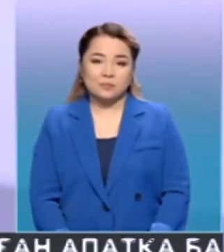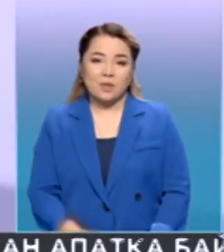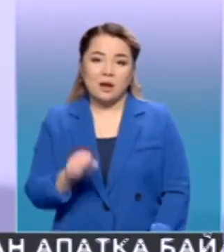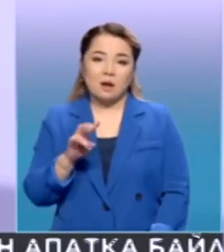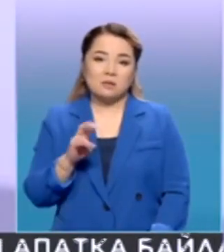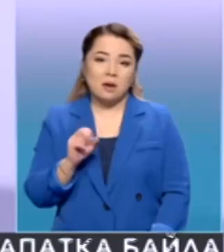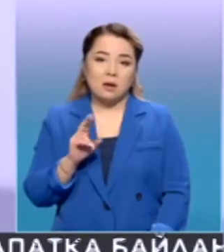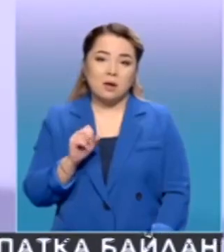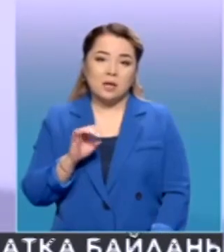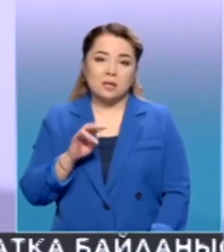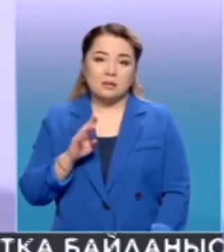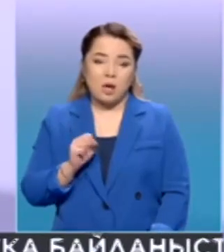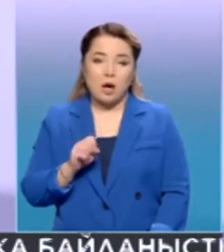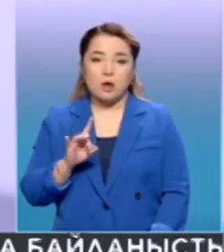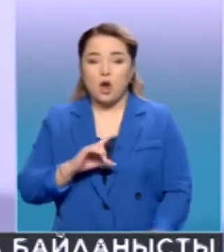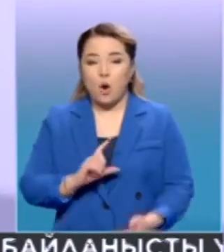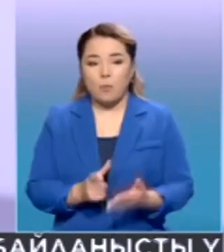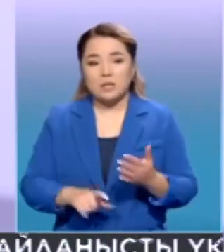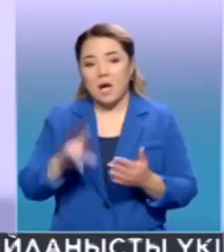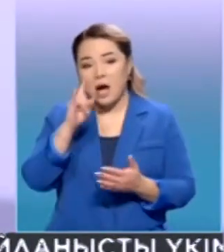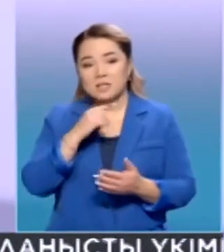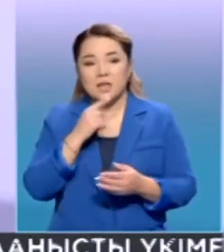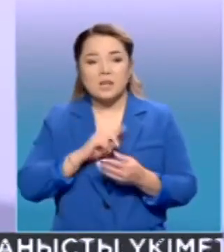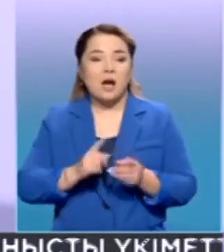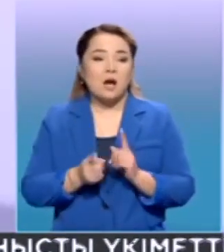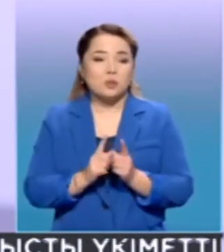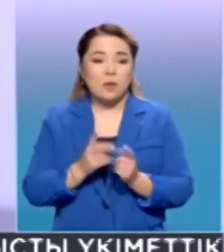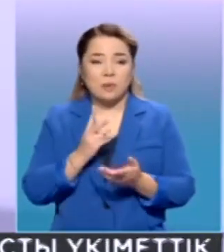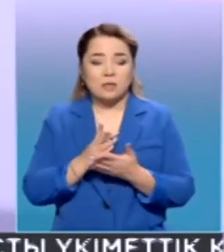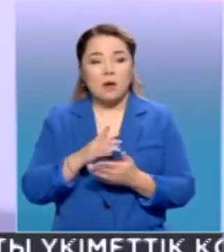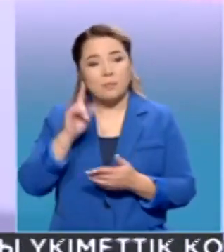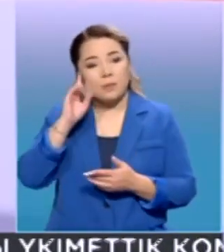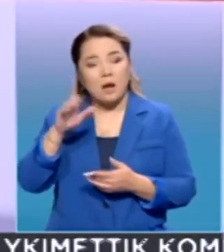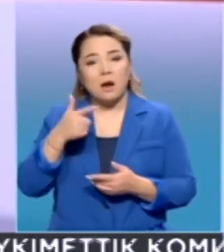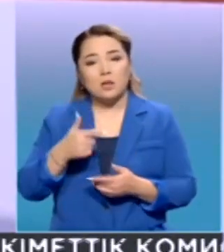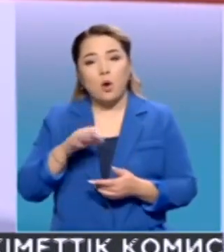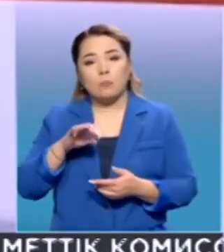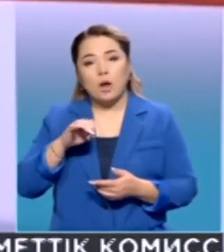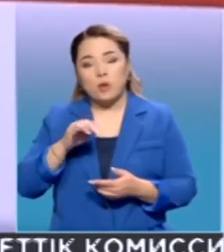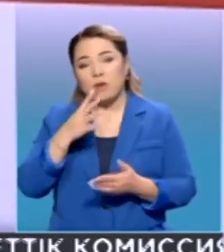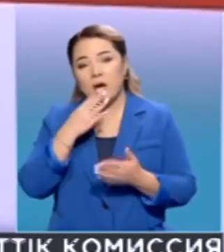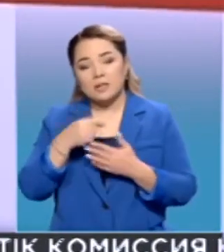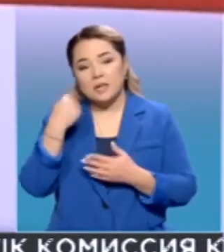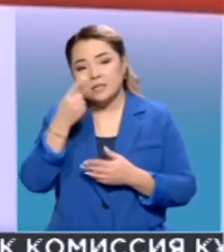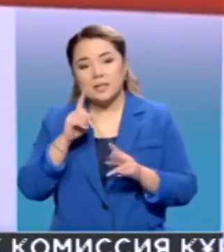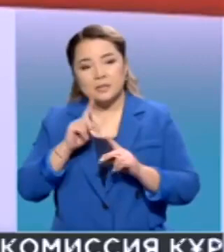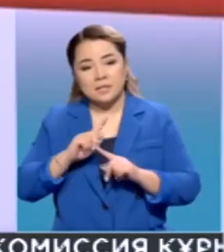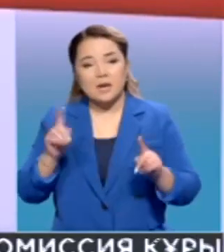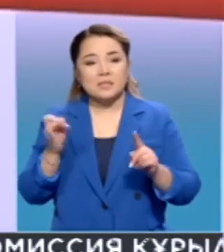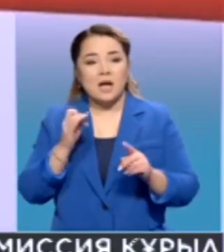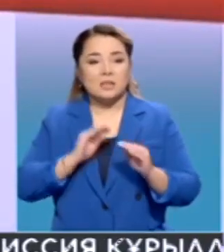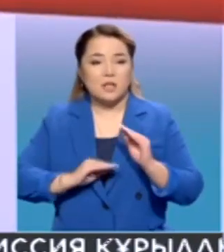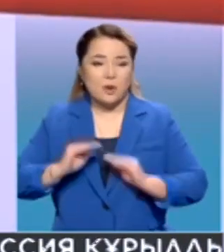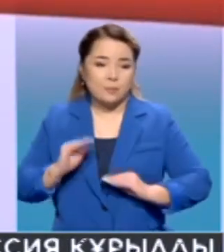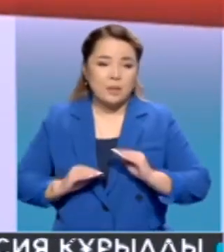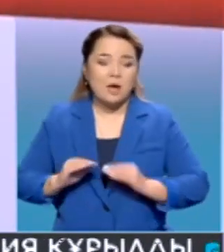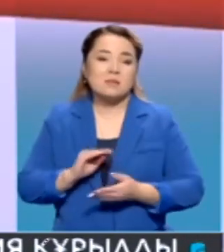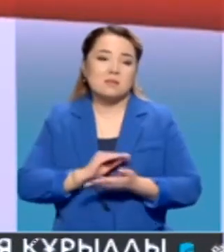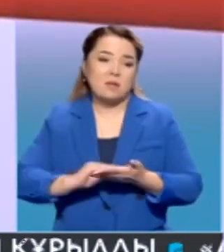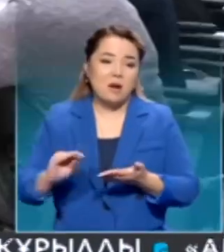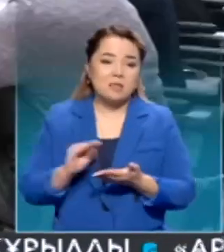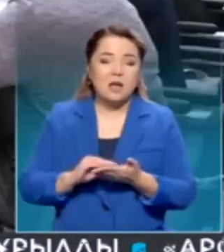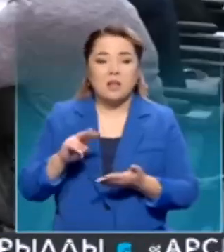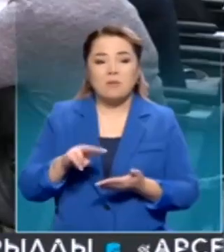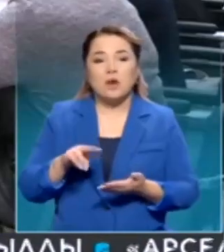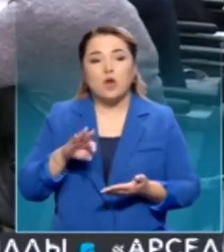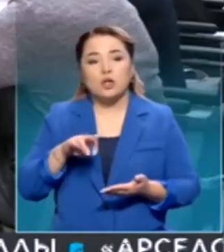Анна Каренина романы қазақ тіліне аударылды. Шығарманы белгілі аудармашы Ғали Орманов өзіндік стилін сақтай отырып тәржімалаған. Лев